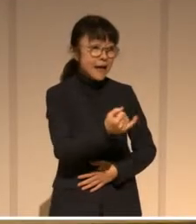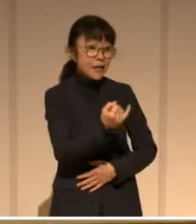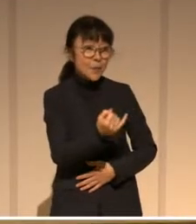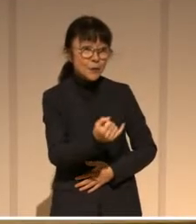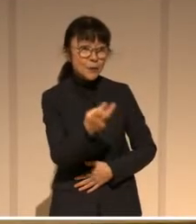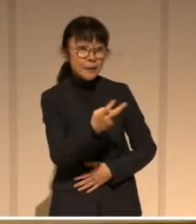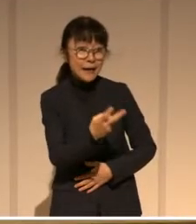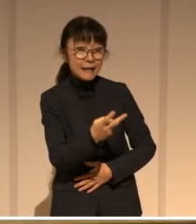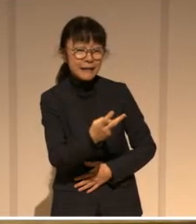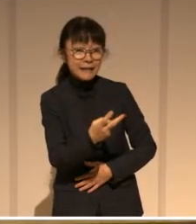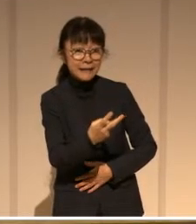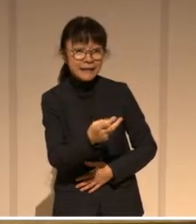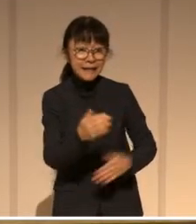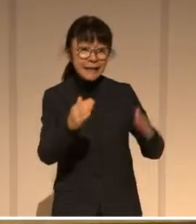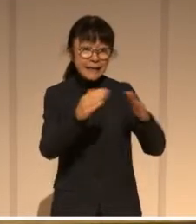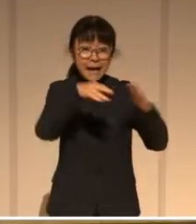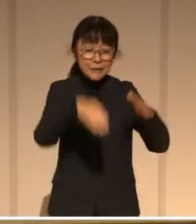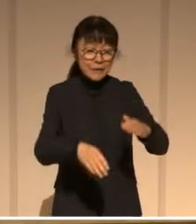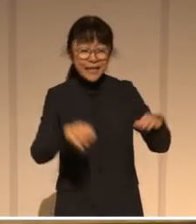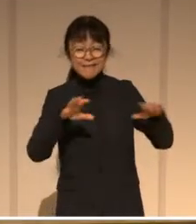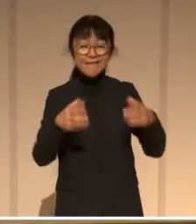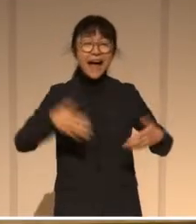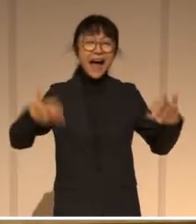てぃもう羽毛